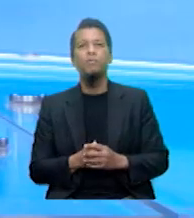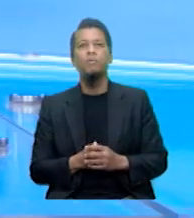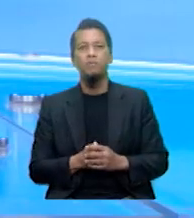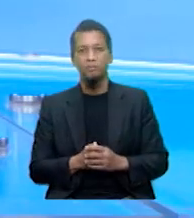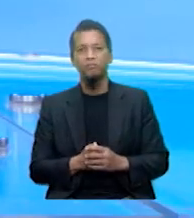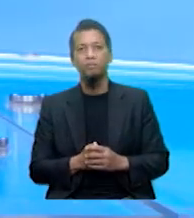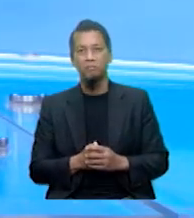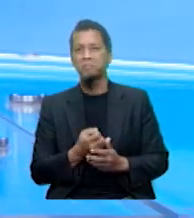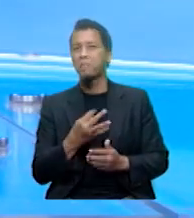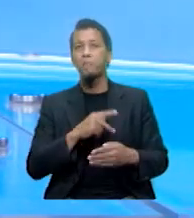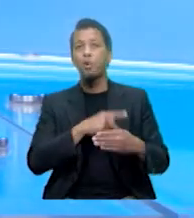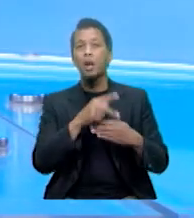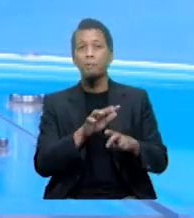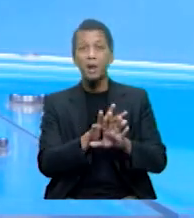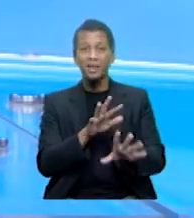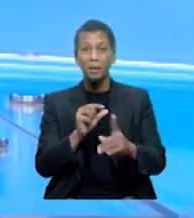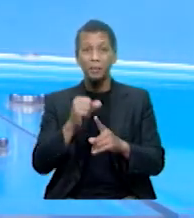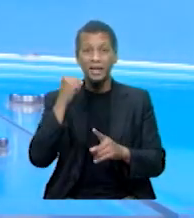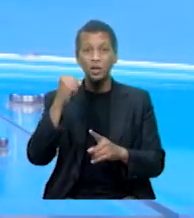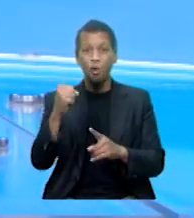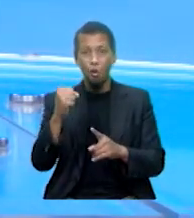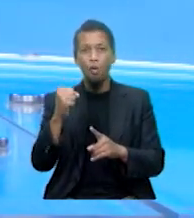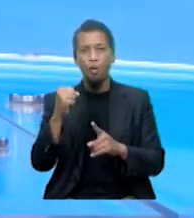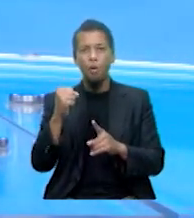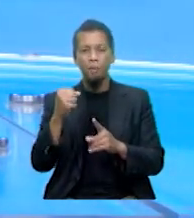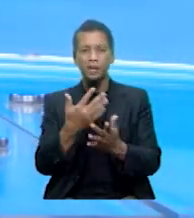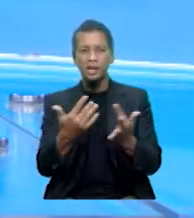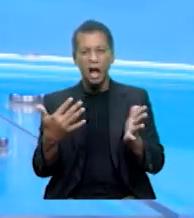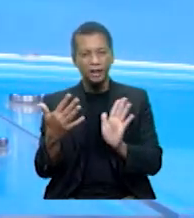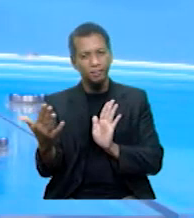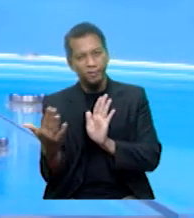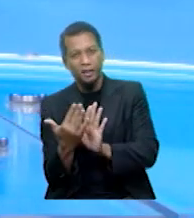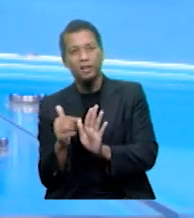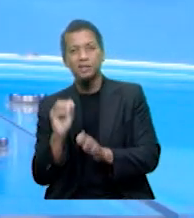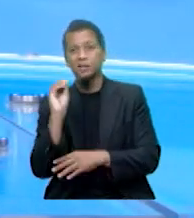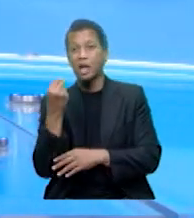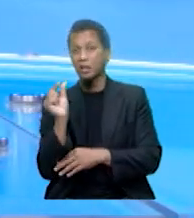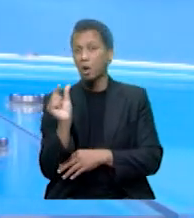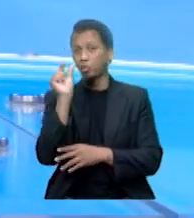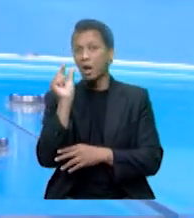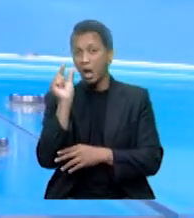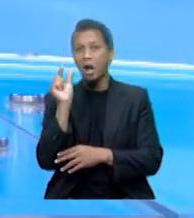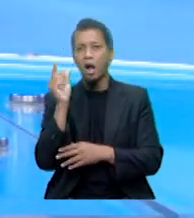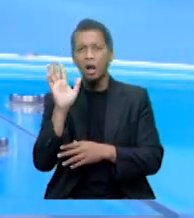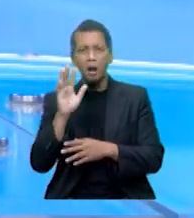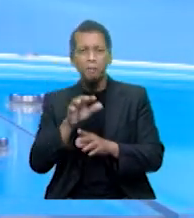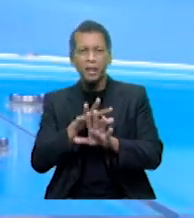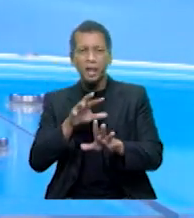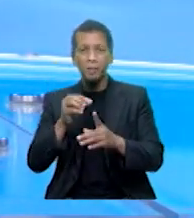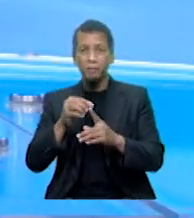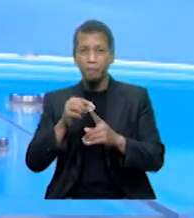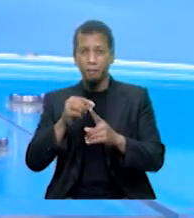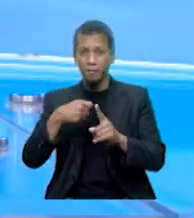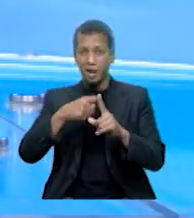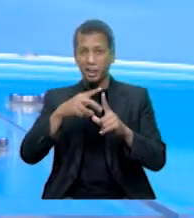melalui berbagai programnya partai perindo terus mendekatkan diri dengan masyarakat di Jakarta Utara Saya partai Kartini perindo